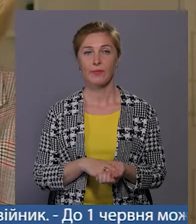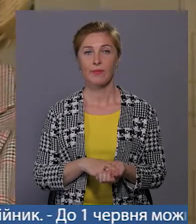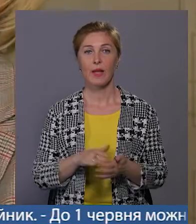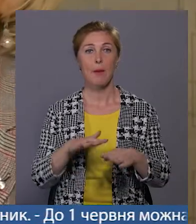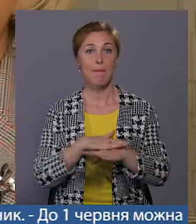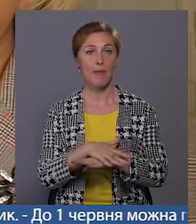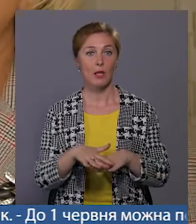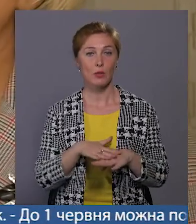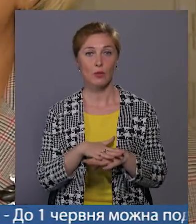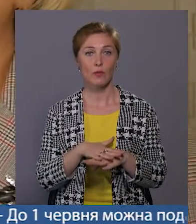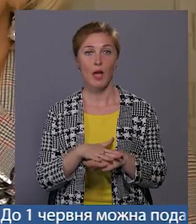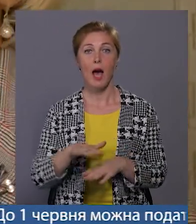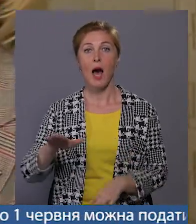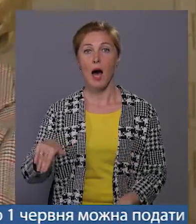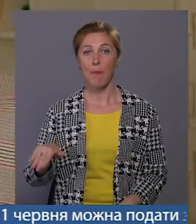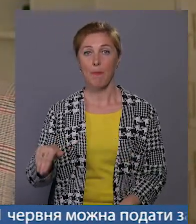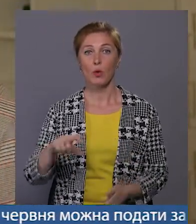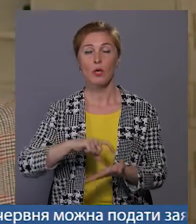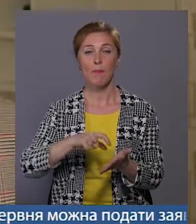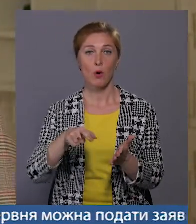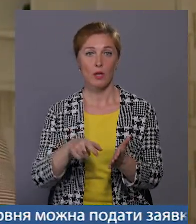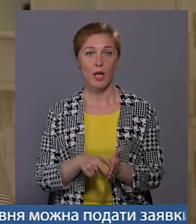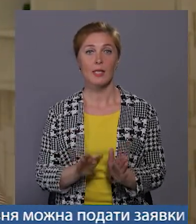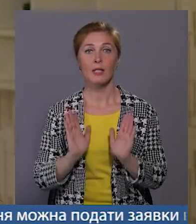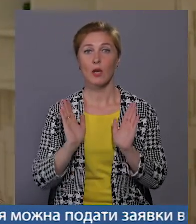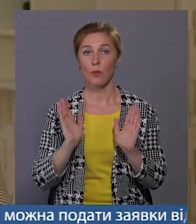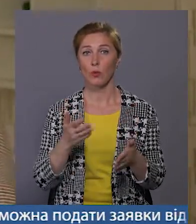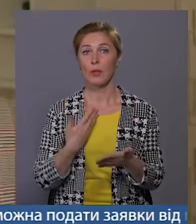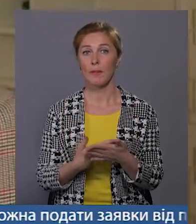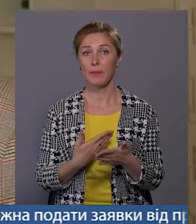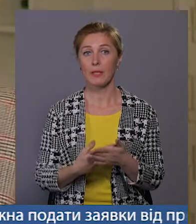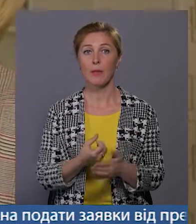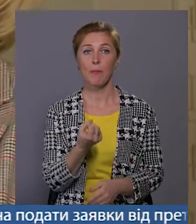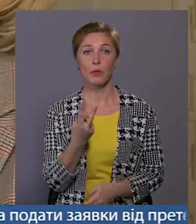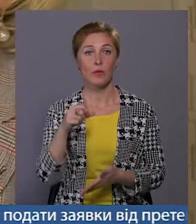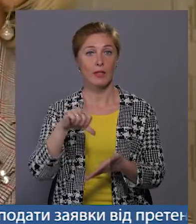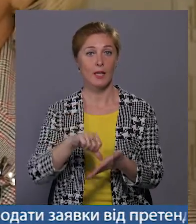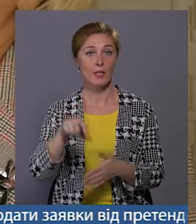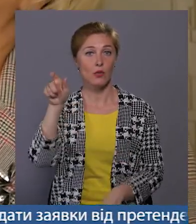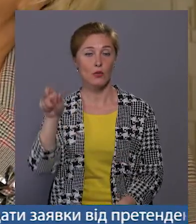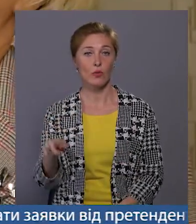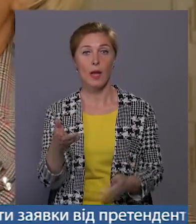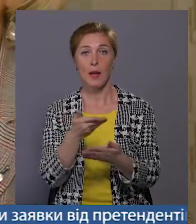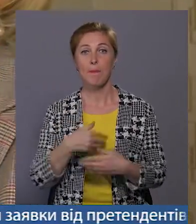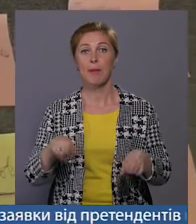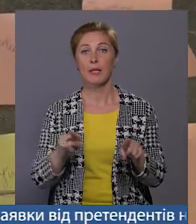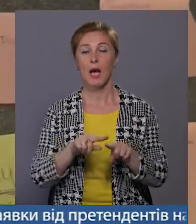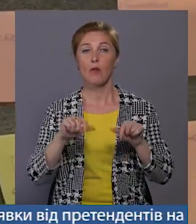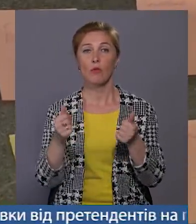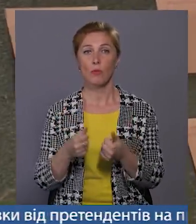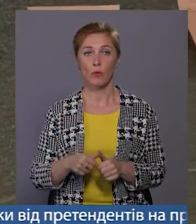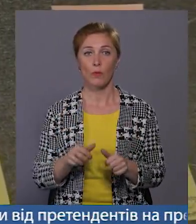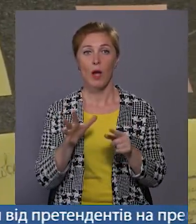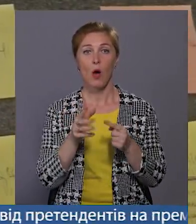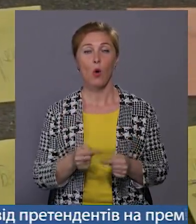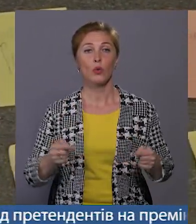масові. А потім по класах буде приблизно десь по 12 чоловік. Ми так формуємо.